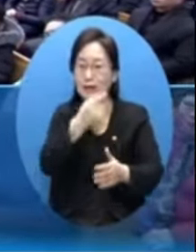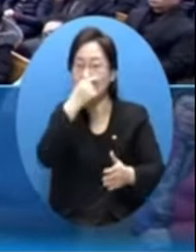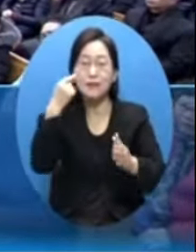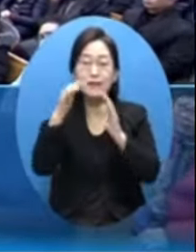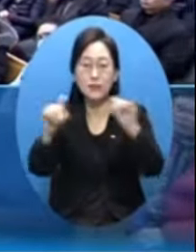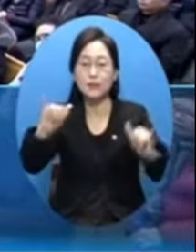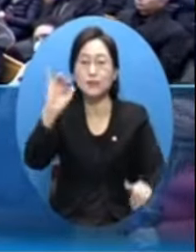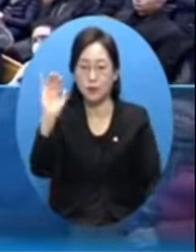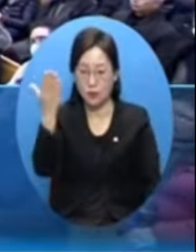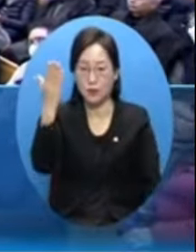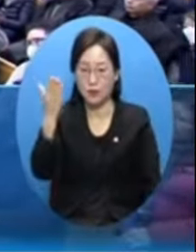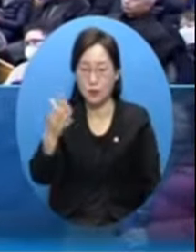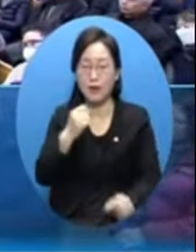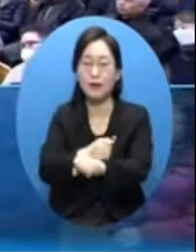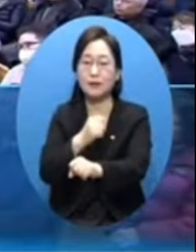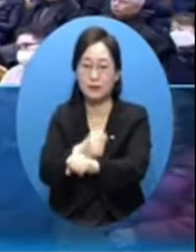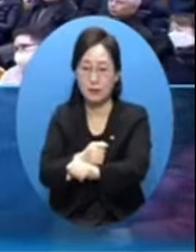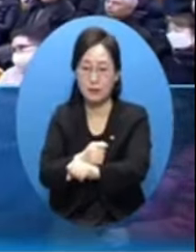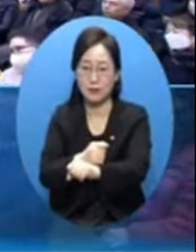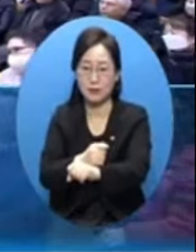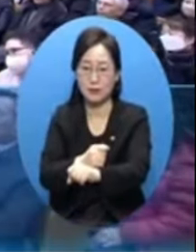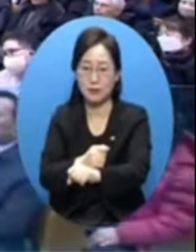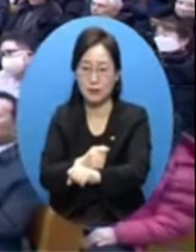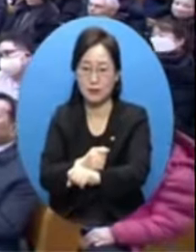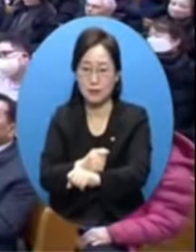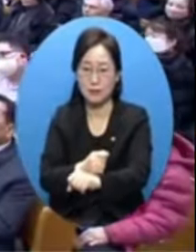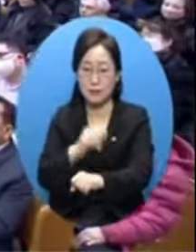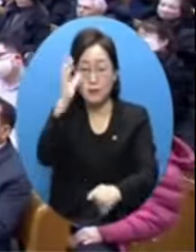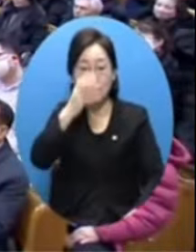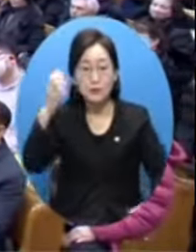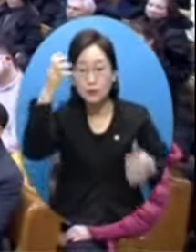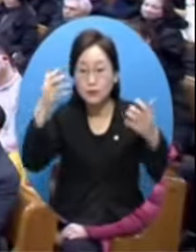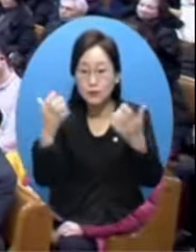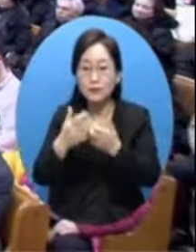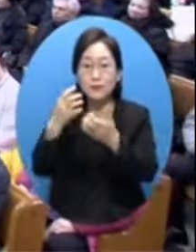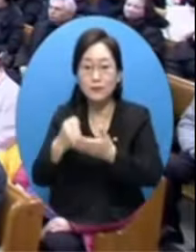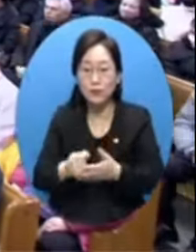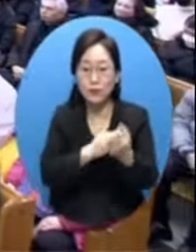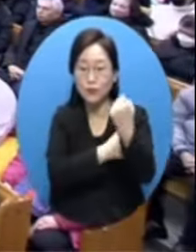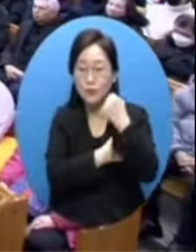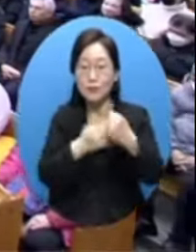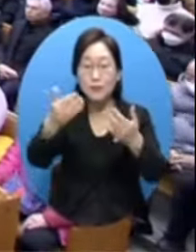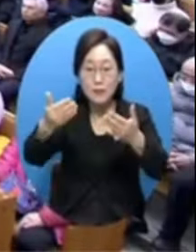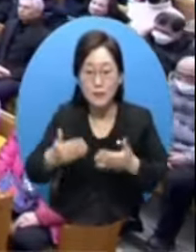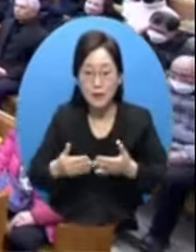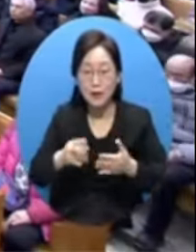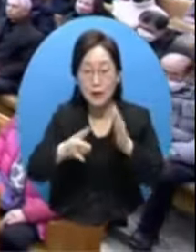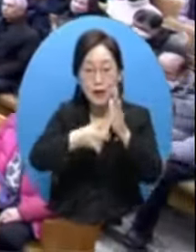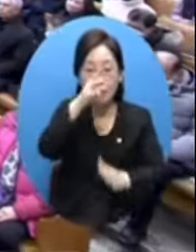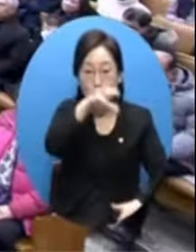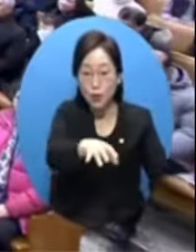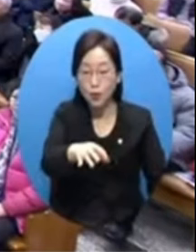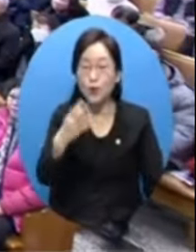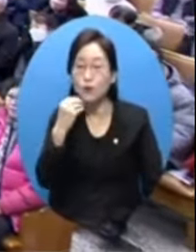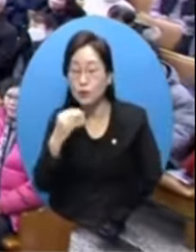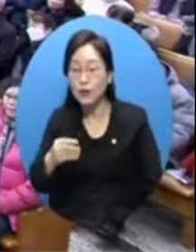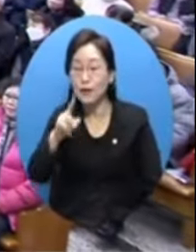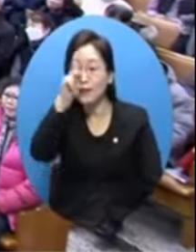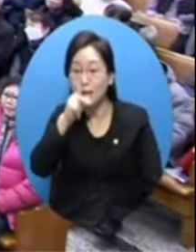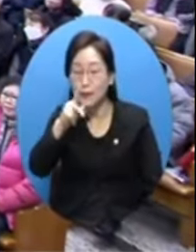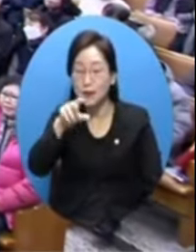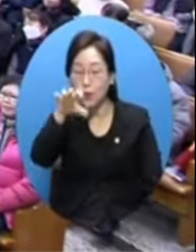증인이 되리라 하시니라 아멘 성령 충만 받고 권능 받아서 예루살렘 온 대의 사마리아